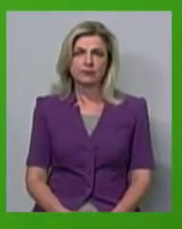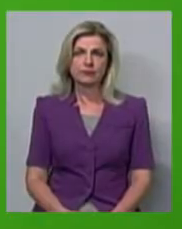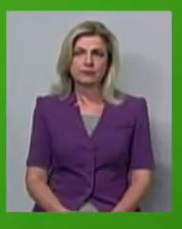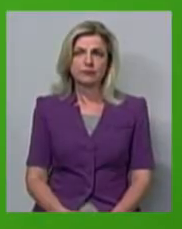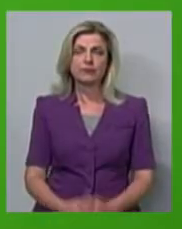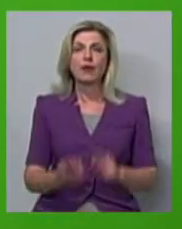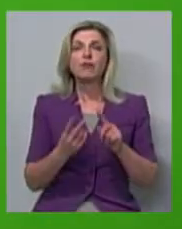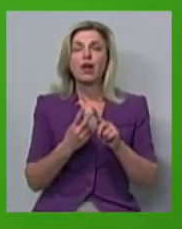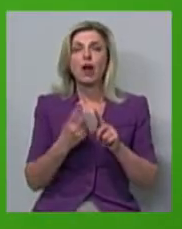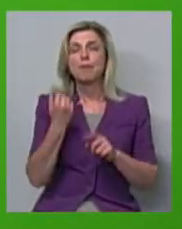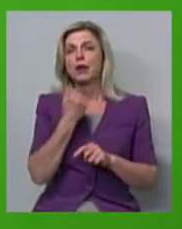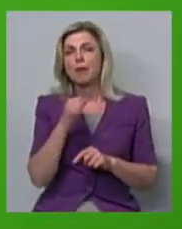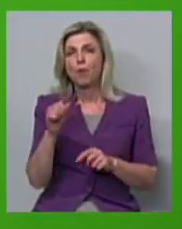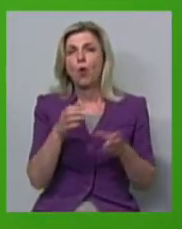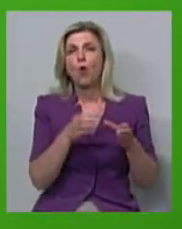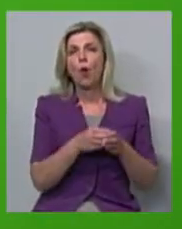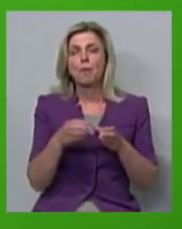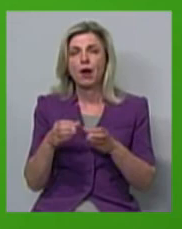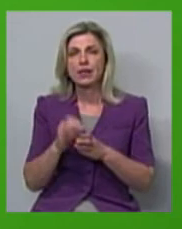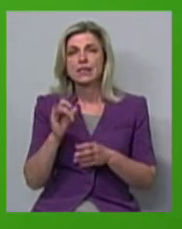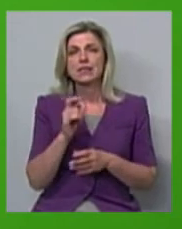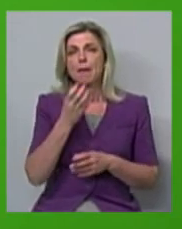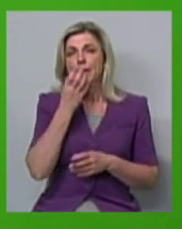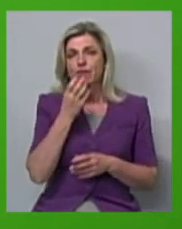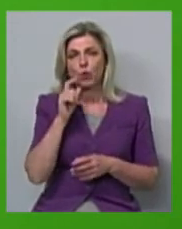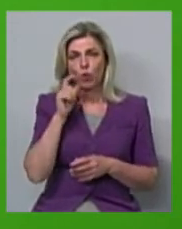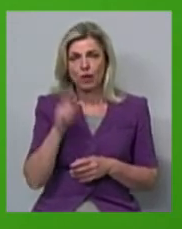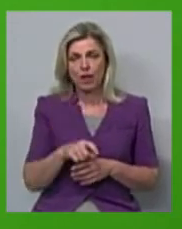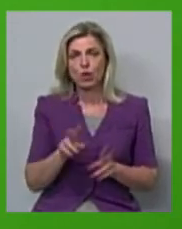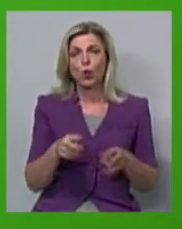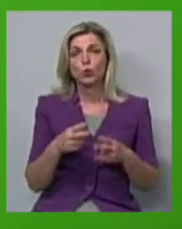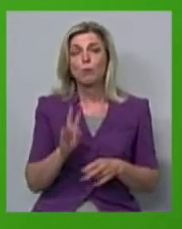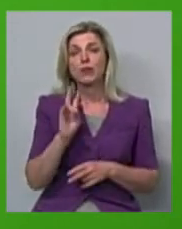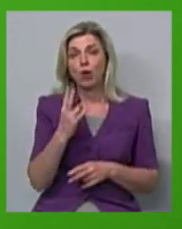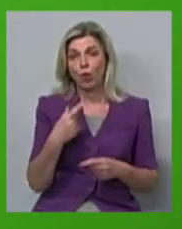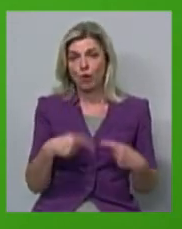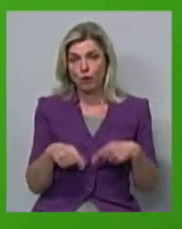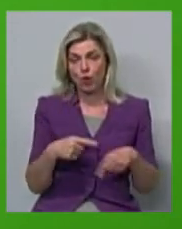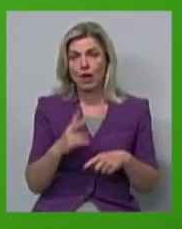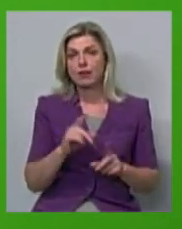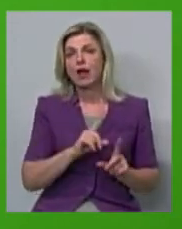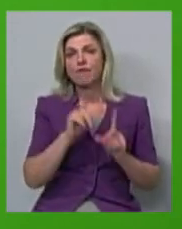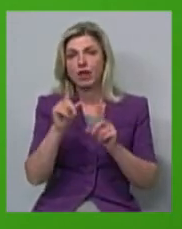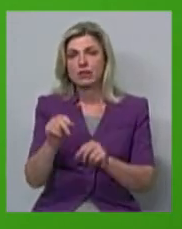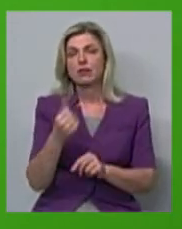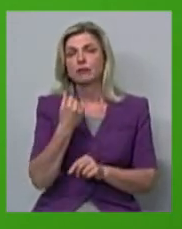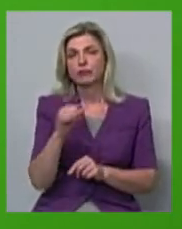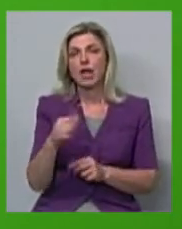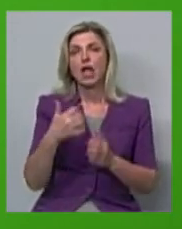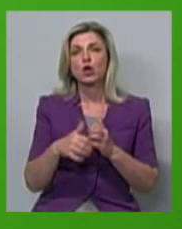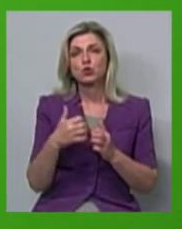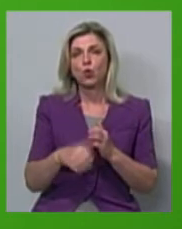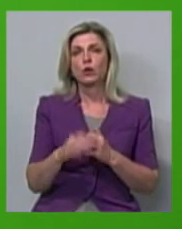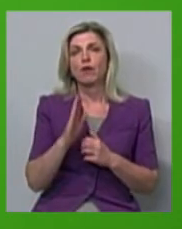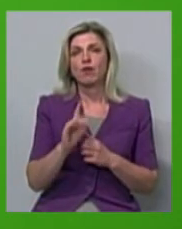Друга перемога поспіль над командами з півдня України. Муніципальний футбольний клуб «Миколаїв» на виїзді обіграв Херсонський «Кристал» у